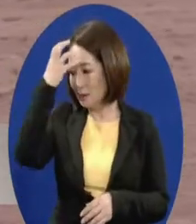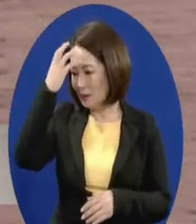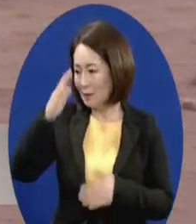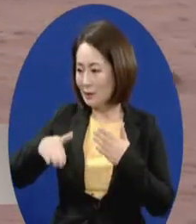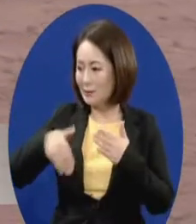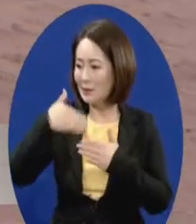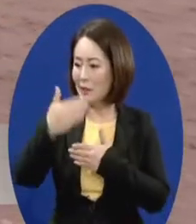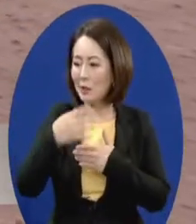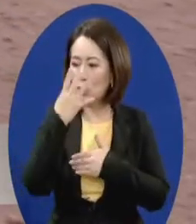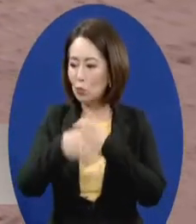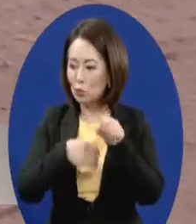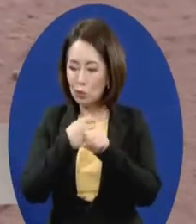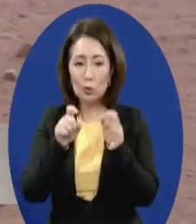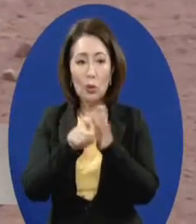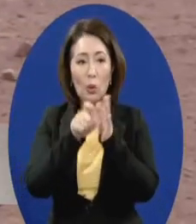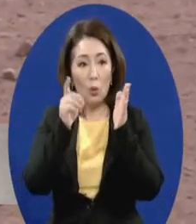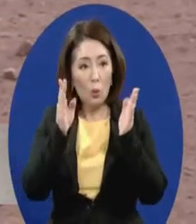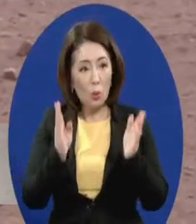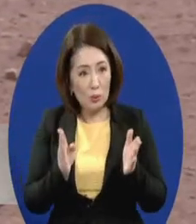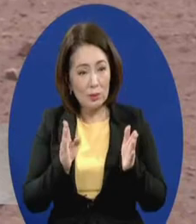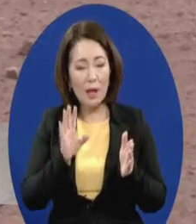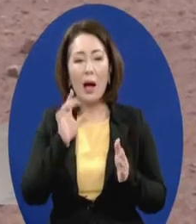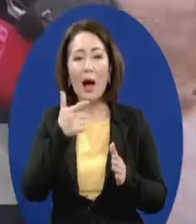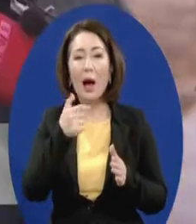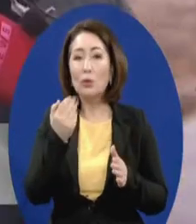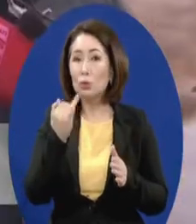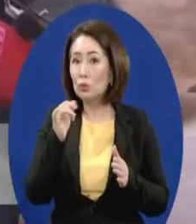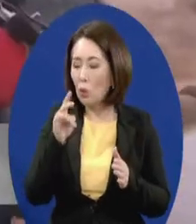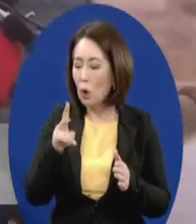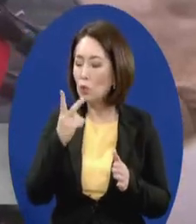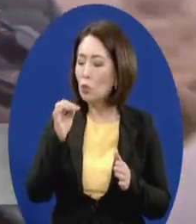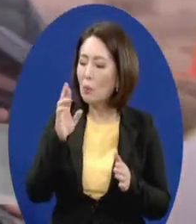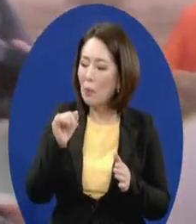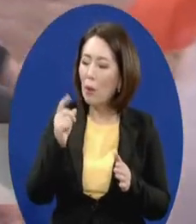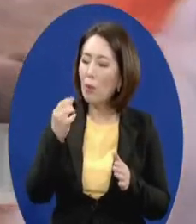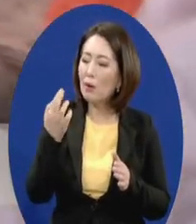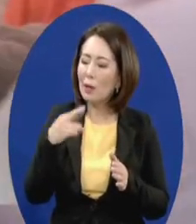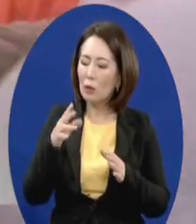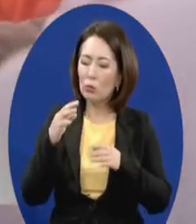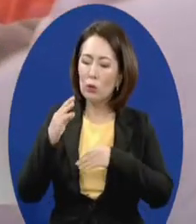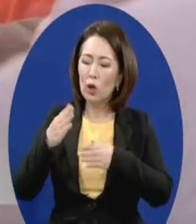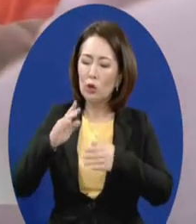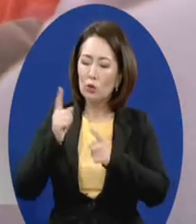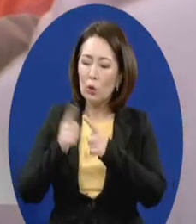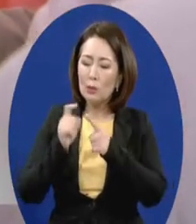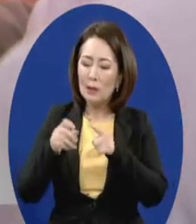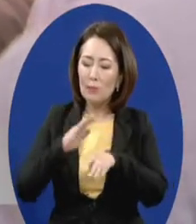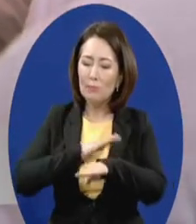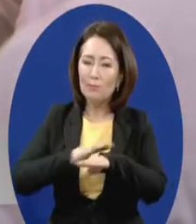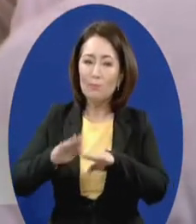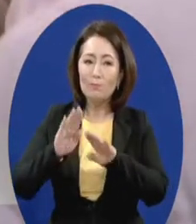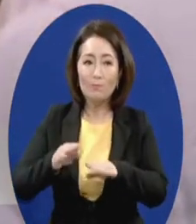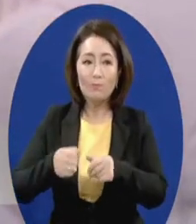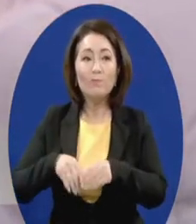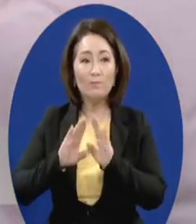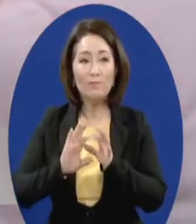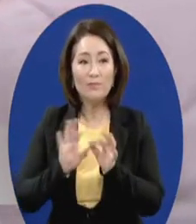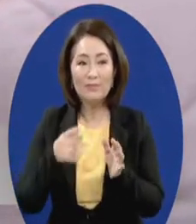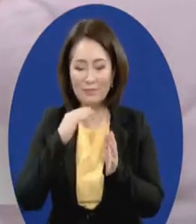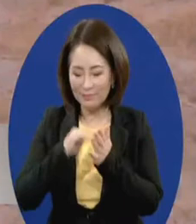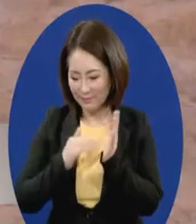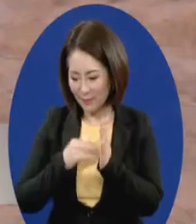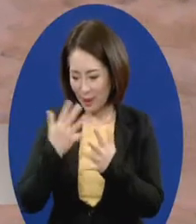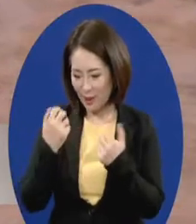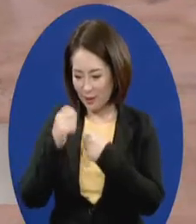4 жилд 5 толгой Гашуун Сухад, Зүүн Баян, Богд хаан төмөр замын бүтээн байгуулалтыг ашиглалтанд оруулна гэж төлөвлөсөн. Хамгийн ихний ээлжинд олон